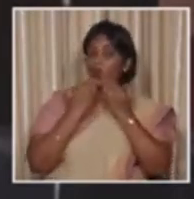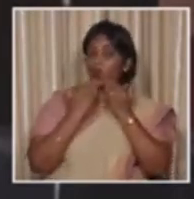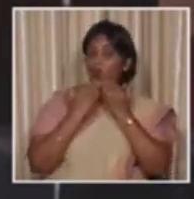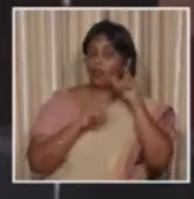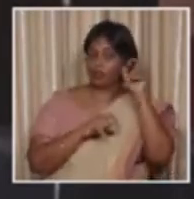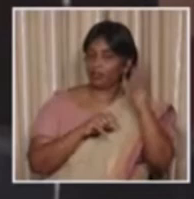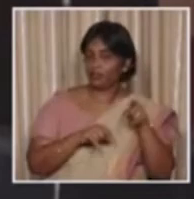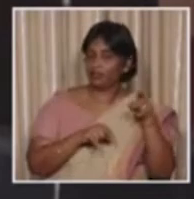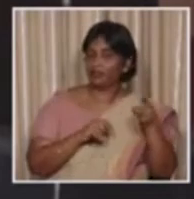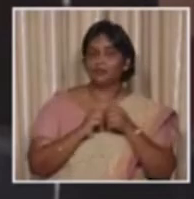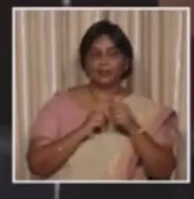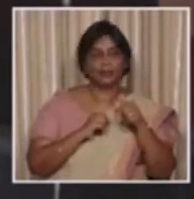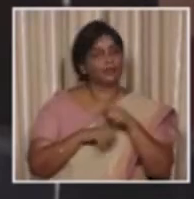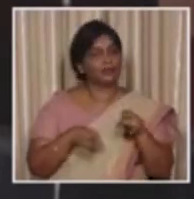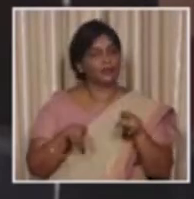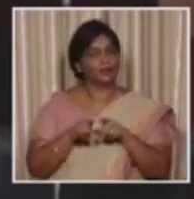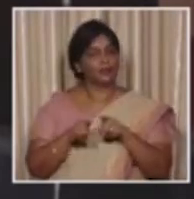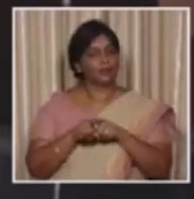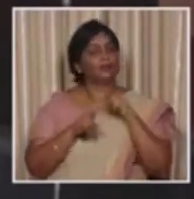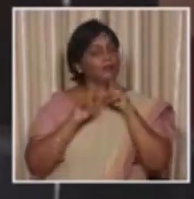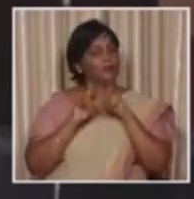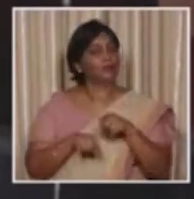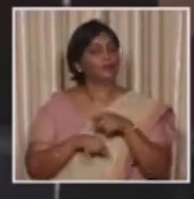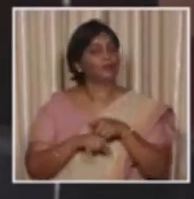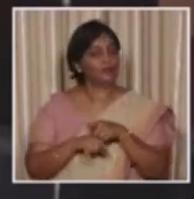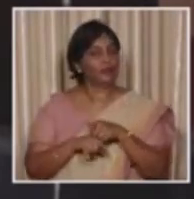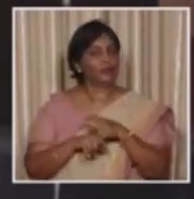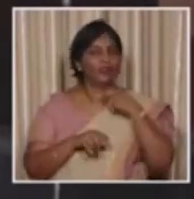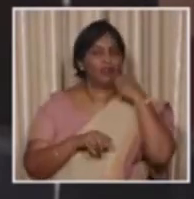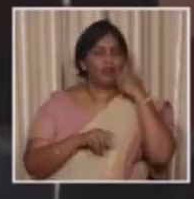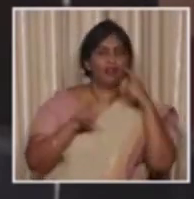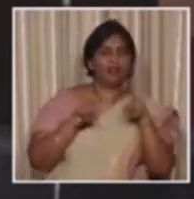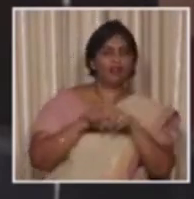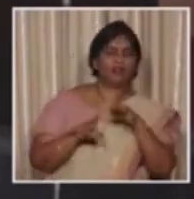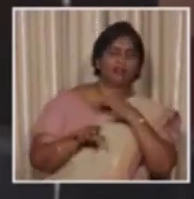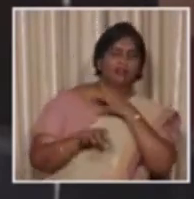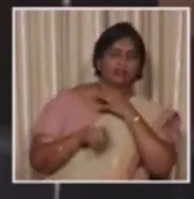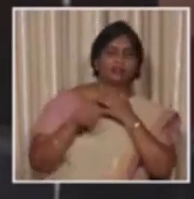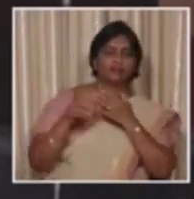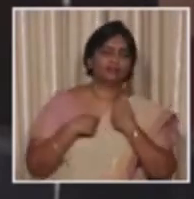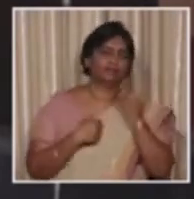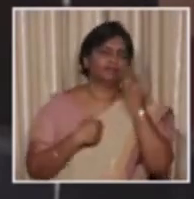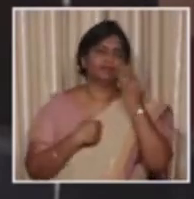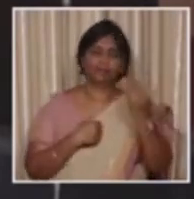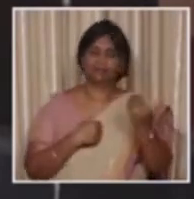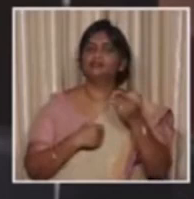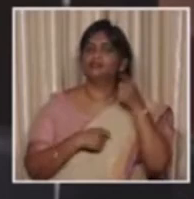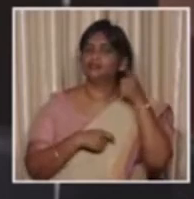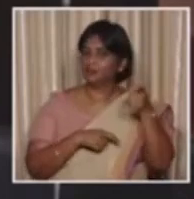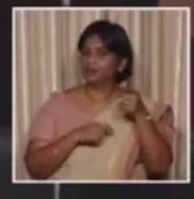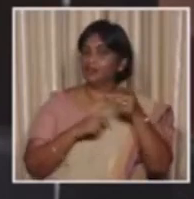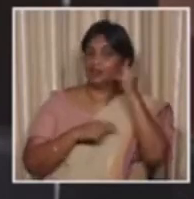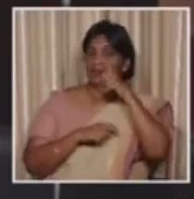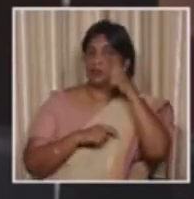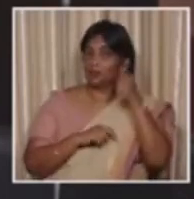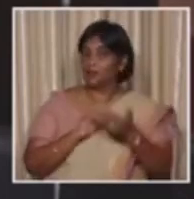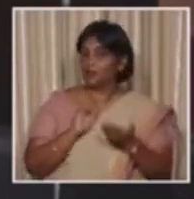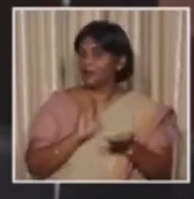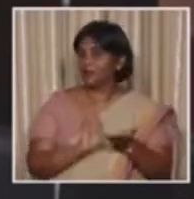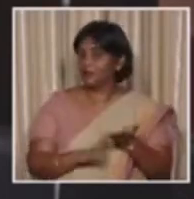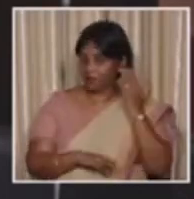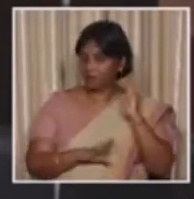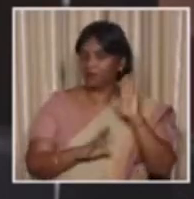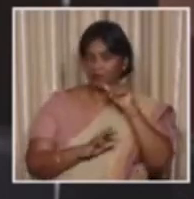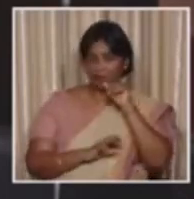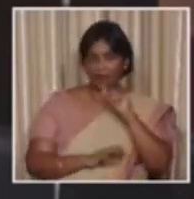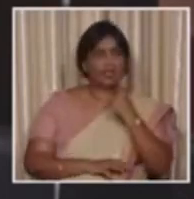ஆகவே இது ஒரு நாடகமாக இருக்கக்கூடாது. பெருந்தோட்ட தொழிலாளர்களுக்கு கட்டாயம் அந்த சம்பளம் போய் சேர வேண்டும். 1700 என்று